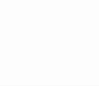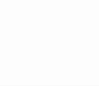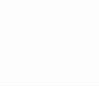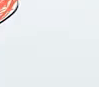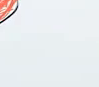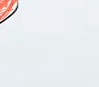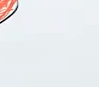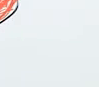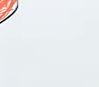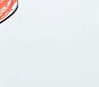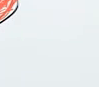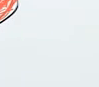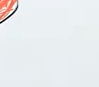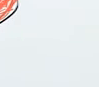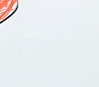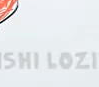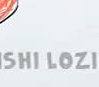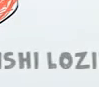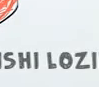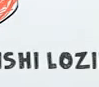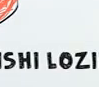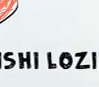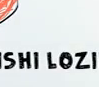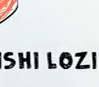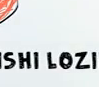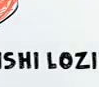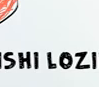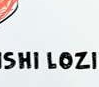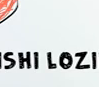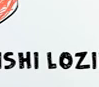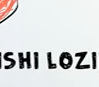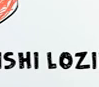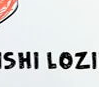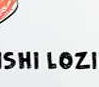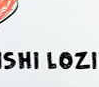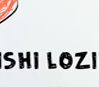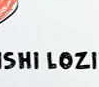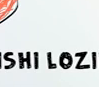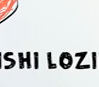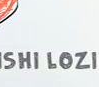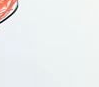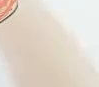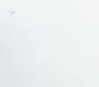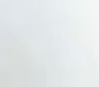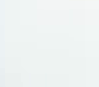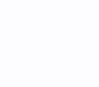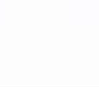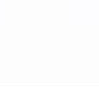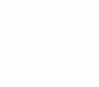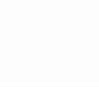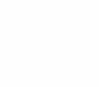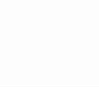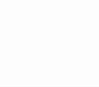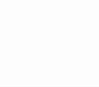Kechki ovqat. Kechki ovqat soat 19:00 dan kechiktirilmaslik tavsiya qilinadi. Kechki ovqat yengil bo'lishi lozim.